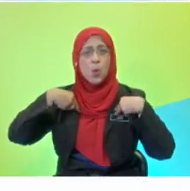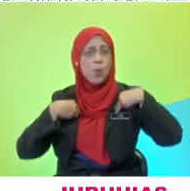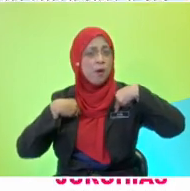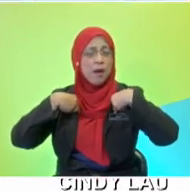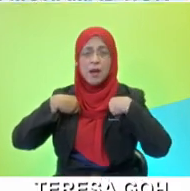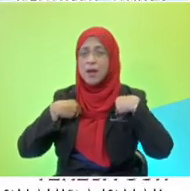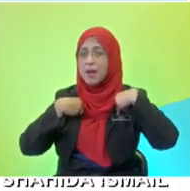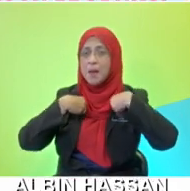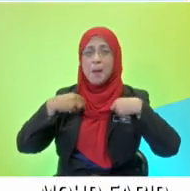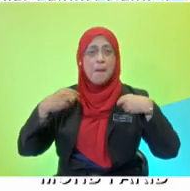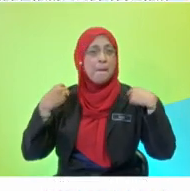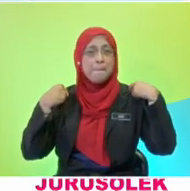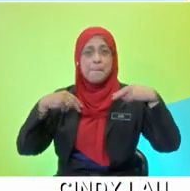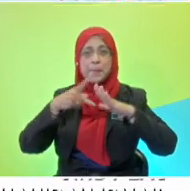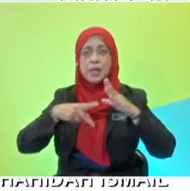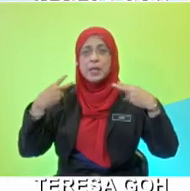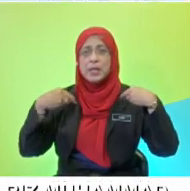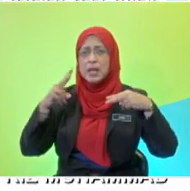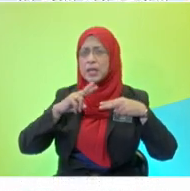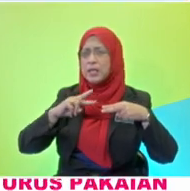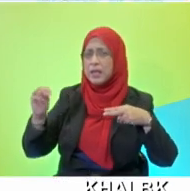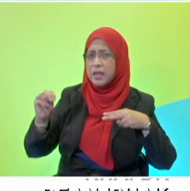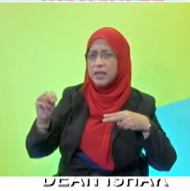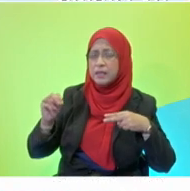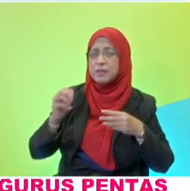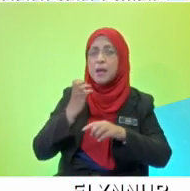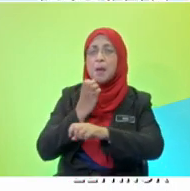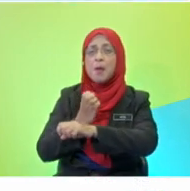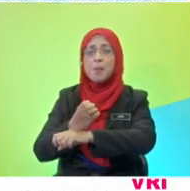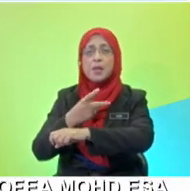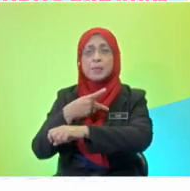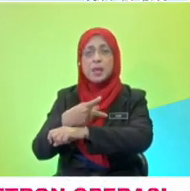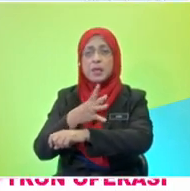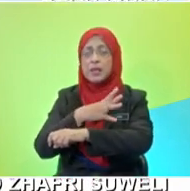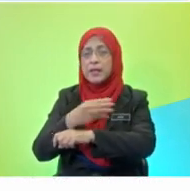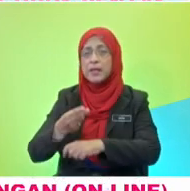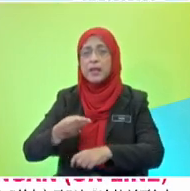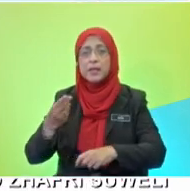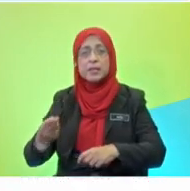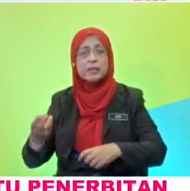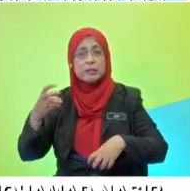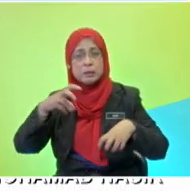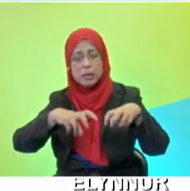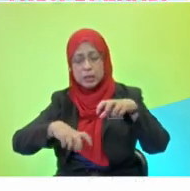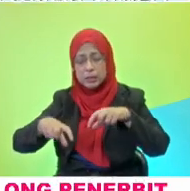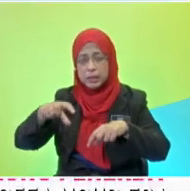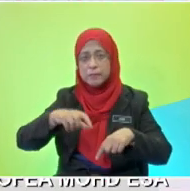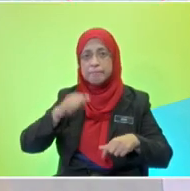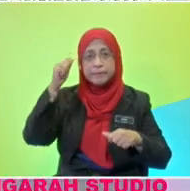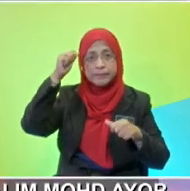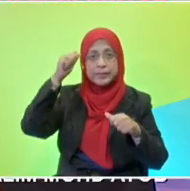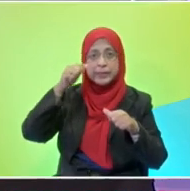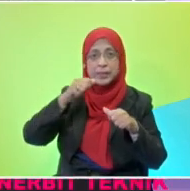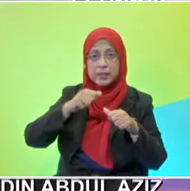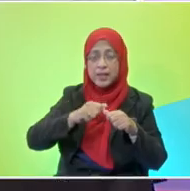ikan berniagaan tidak ketinggalan emas perak dan hasil kalian ingat